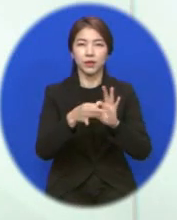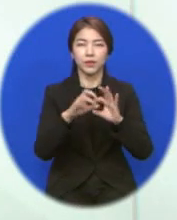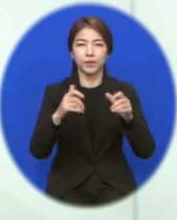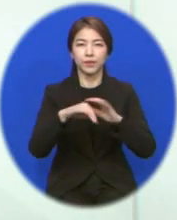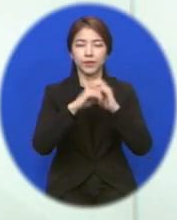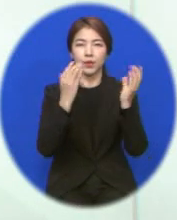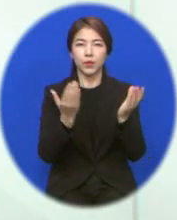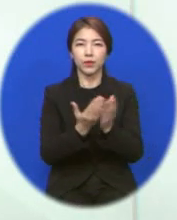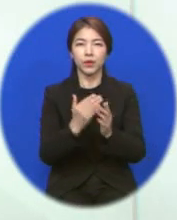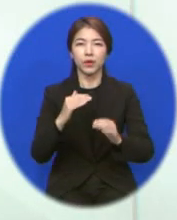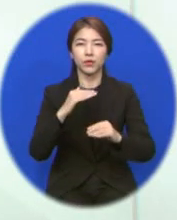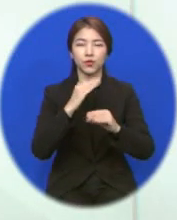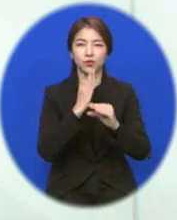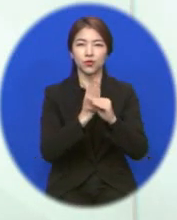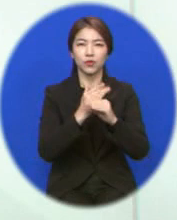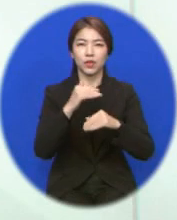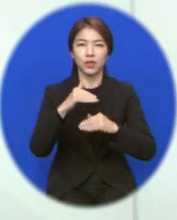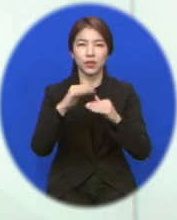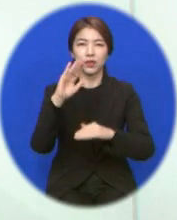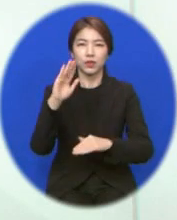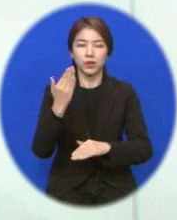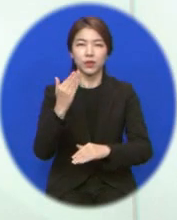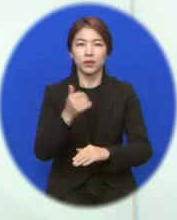이번위기를극복하기위한"33개정책"을통해모든사람이중산층에진입할수있다는희망을실현하고자합니다.